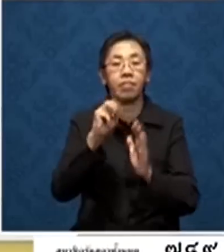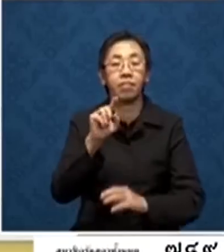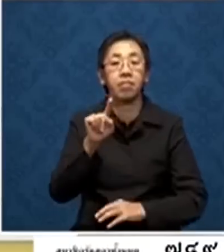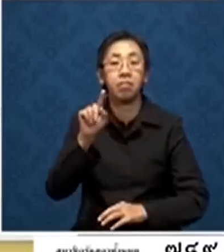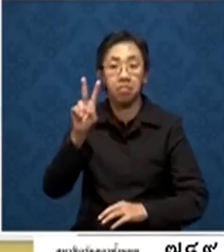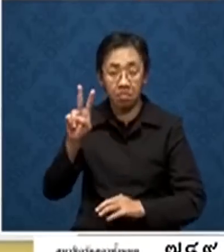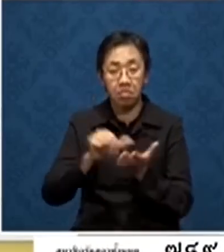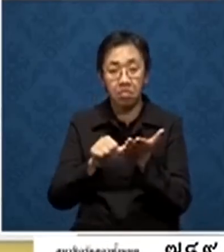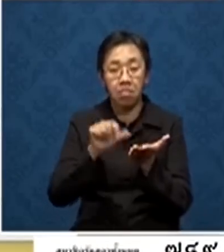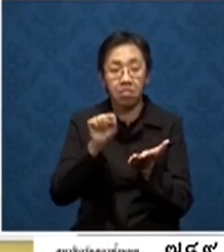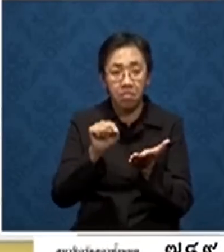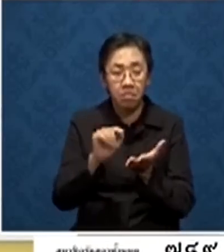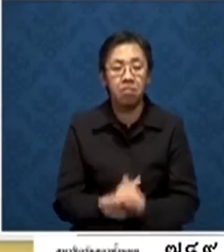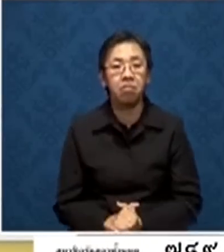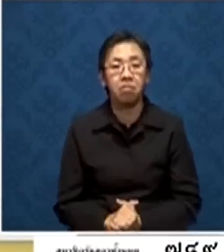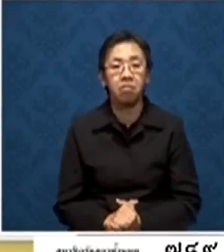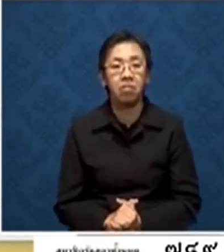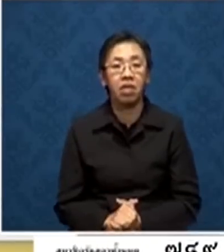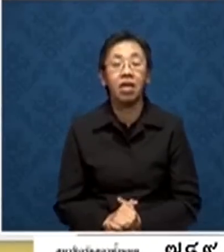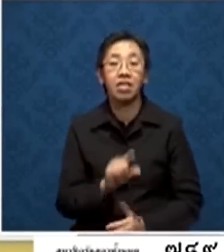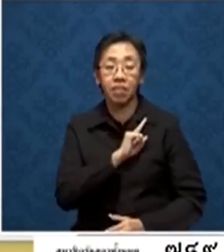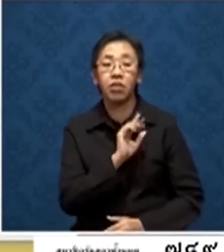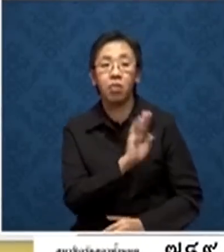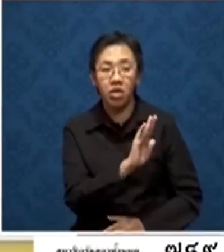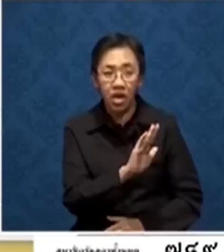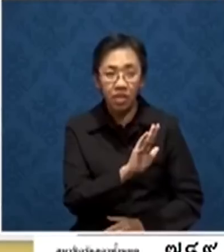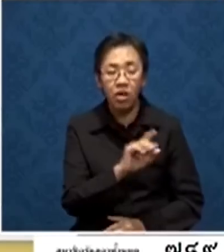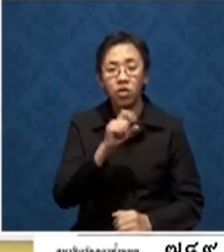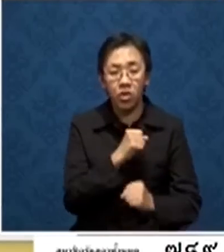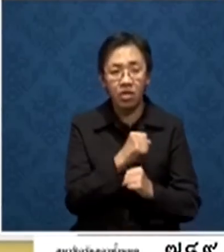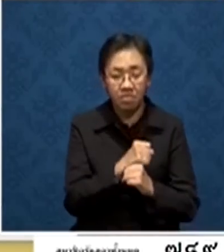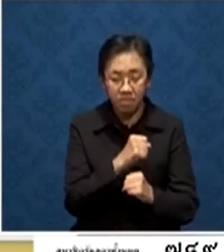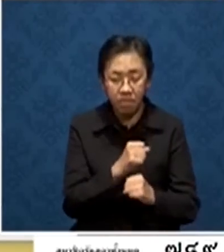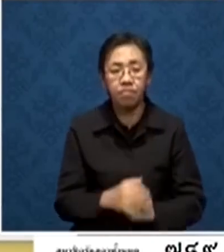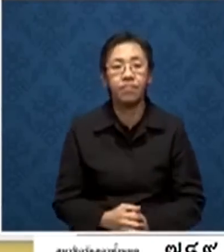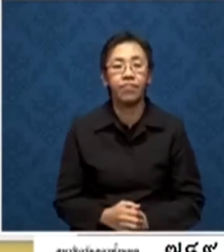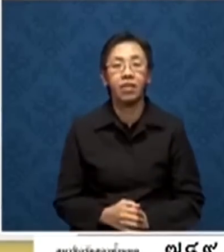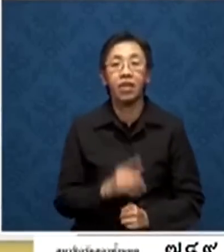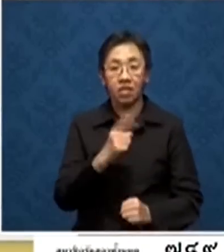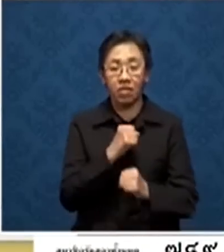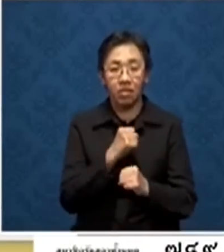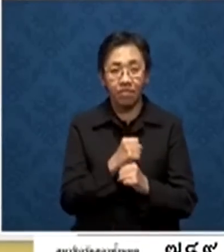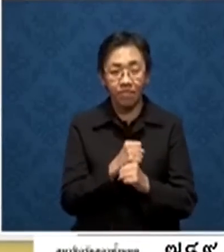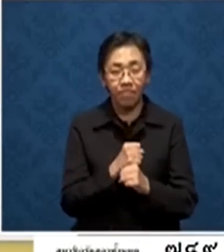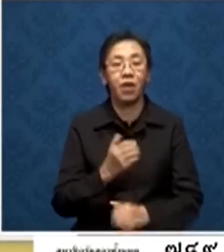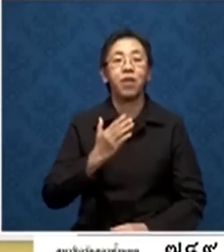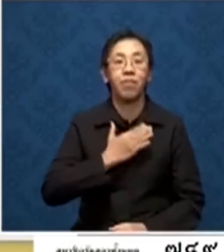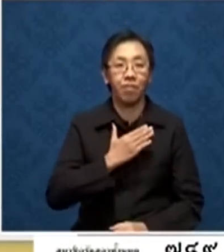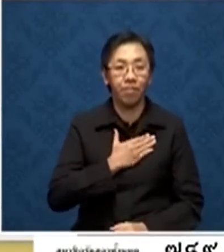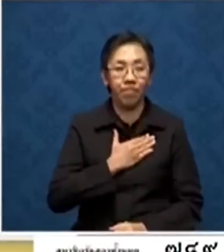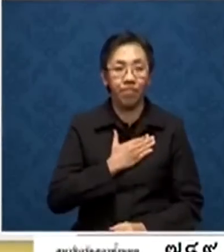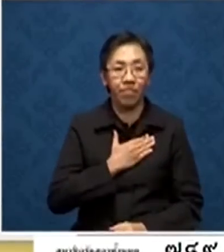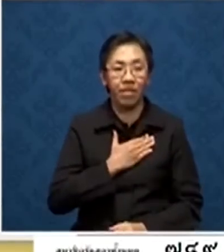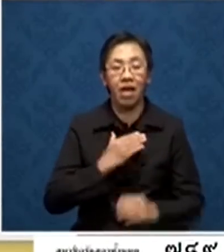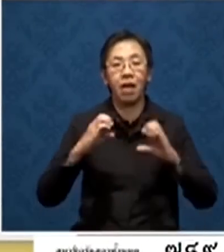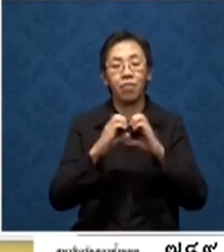112เป็นพันธกิจของท่านเป็นสิ่งที่ท่านก็ต้องทำต้องทำให้ได้ผมและ